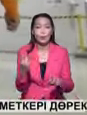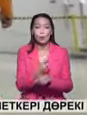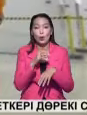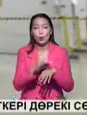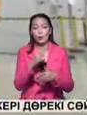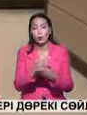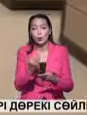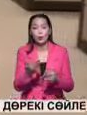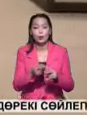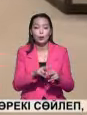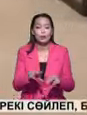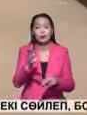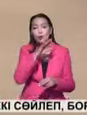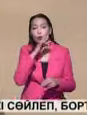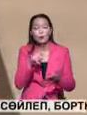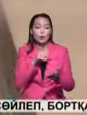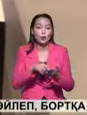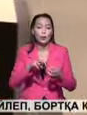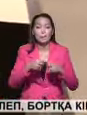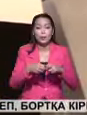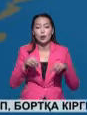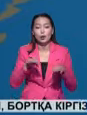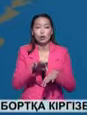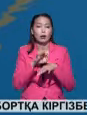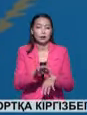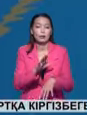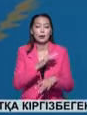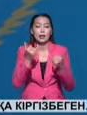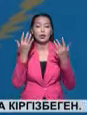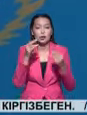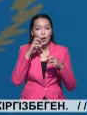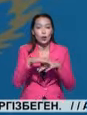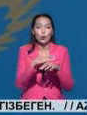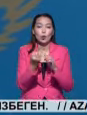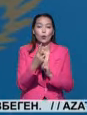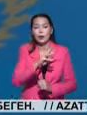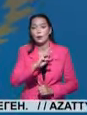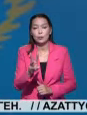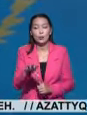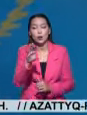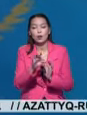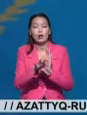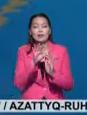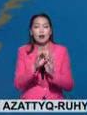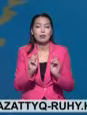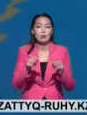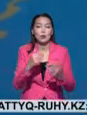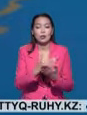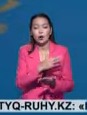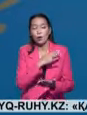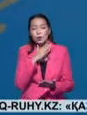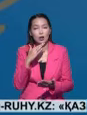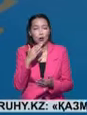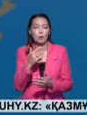науқандар тек саяси мәселелерді шешу үшін өткізілген еді. Қазір елде 12 миллионнан астам сайлаушы тіркелген, оның ең көбі